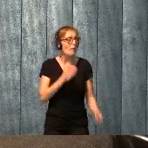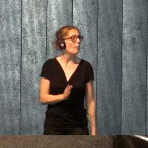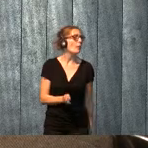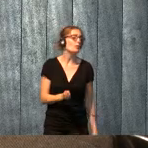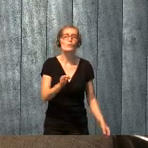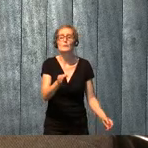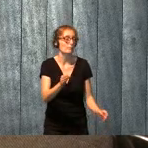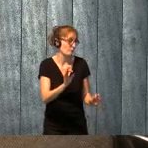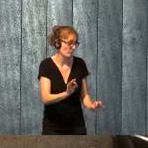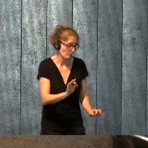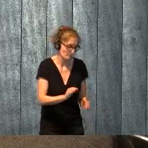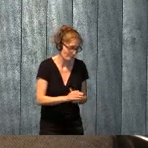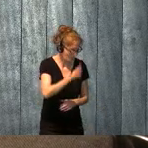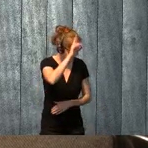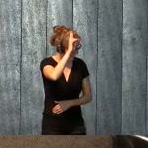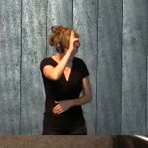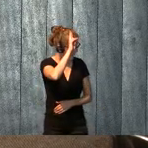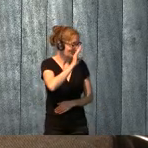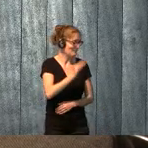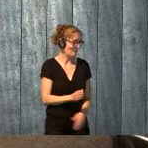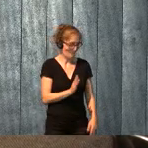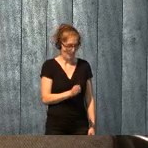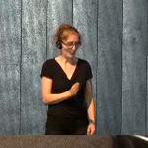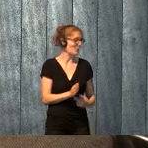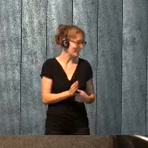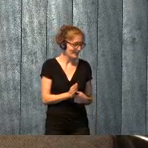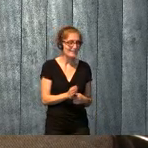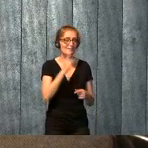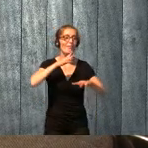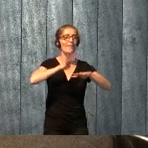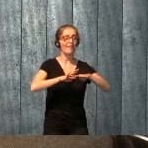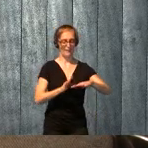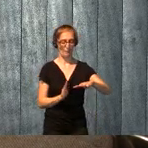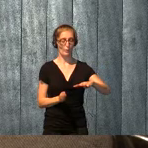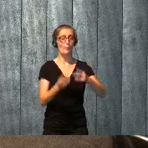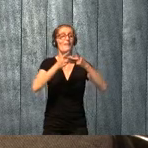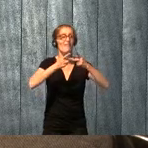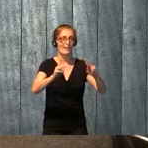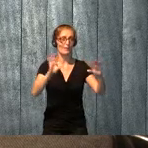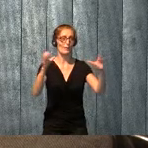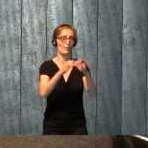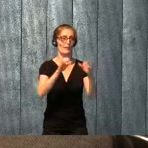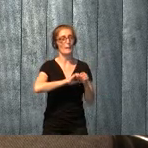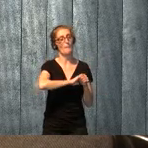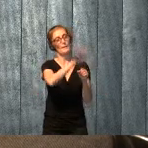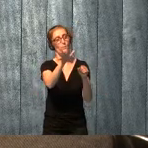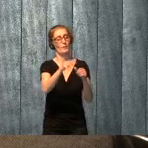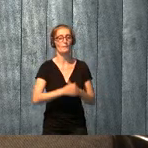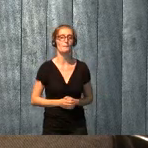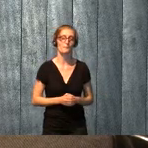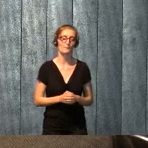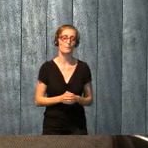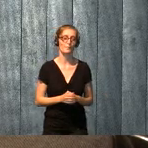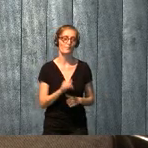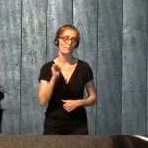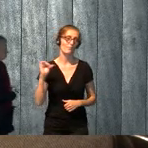pardon, vous avez raison de me faire apporter cette précision, je voudrais que ce soit dans les quartiers de Bordeaux et dans les communes de la métropole. Il faut que chaque commune aussi s'engage